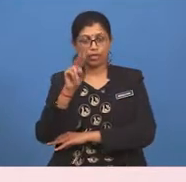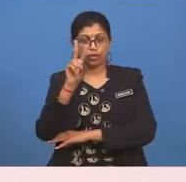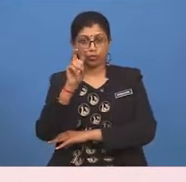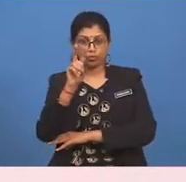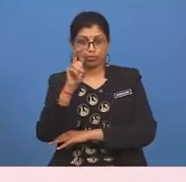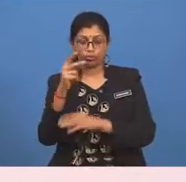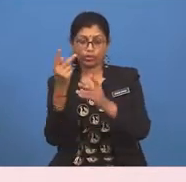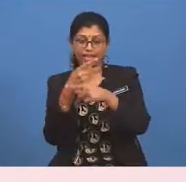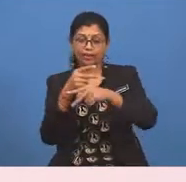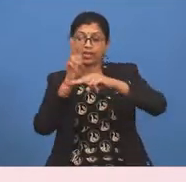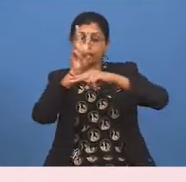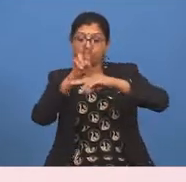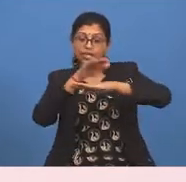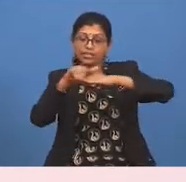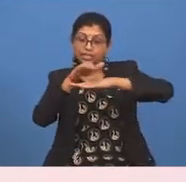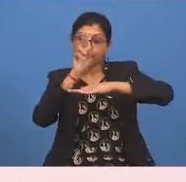menghasilkan